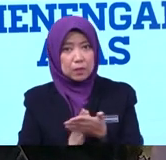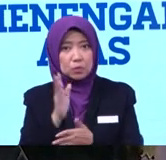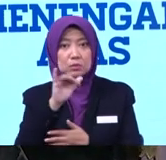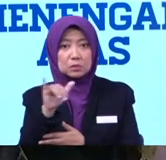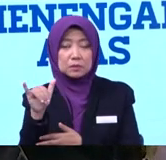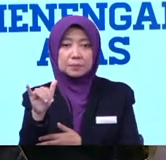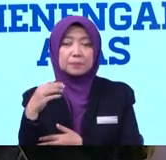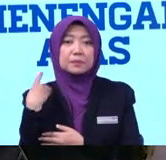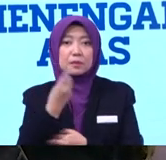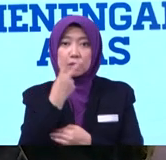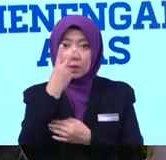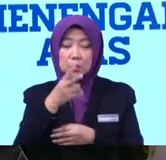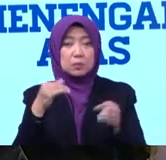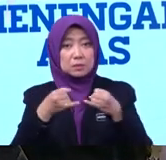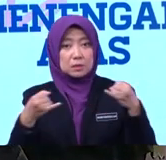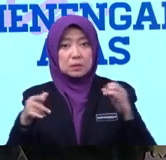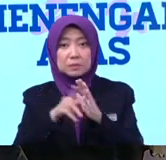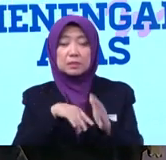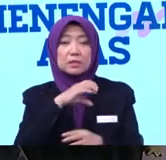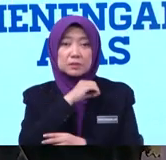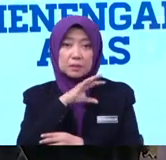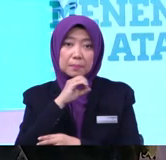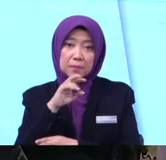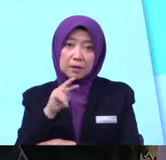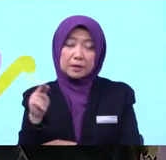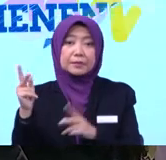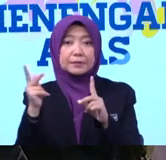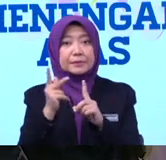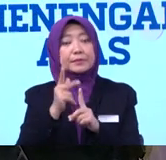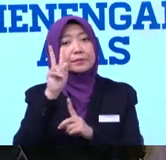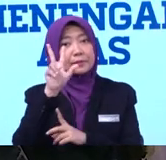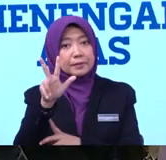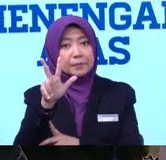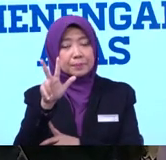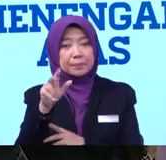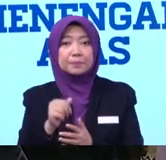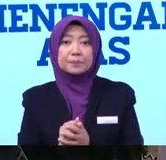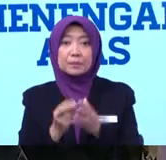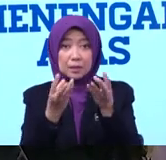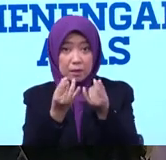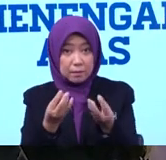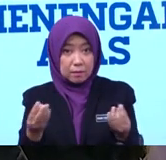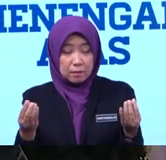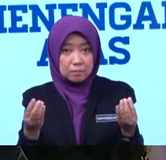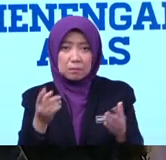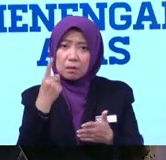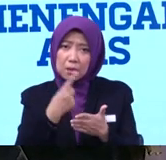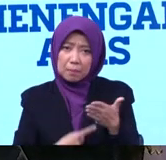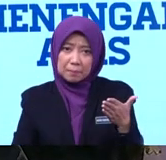kepada jenis pencemaran yang ketiga yaitu pencemaran tanah dan